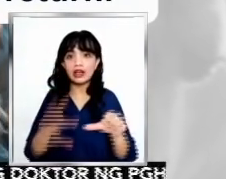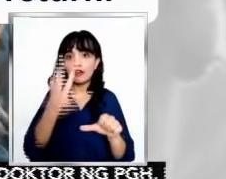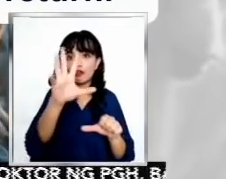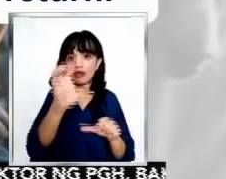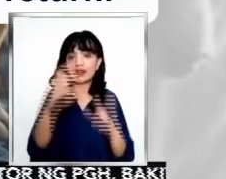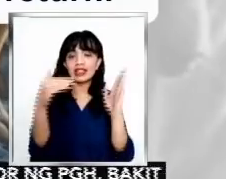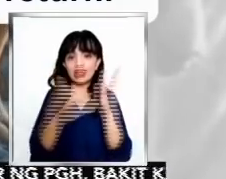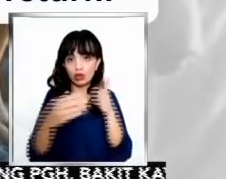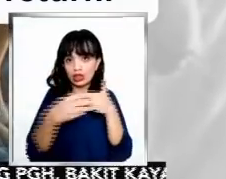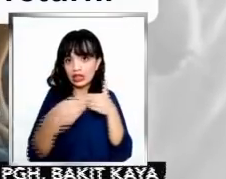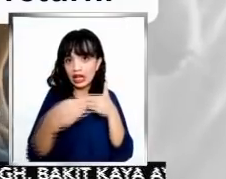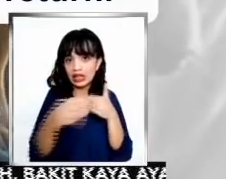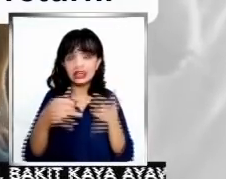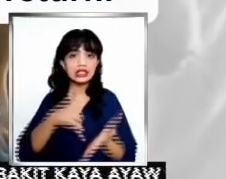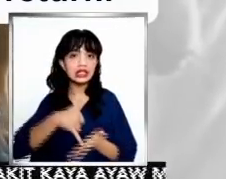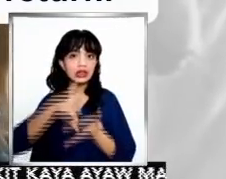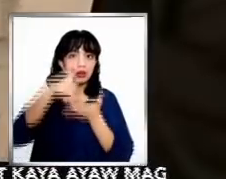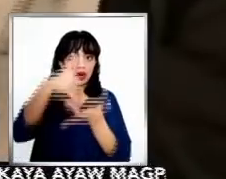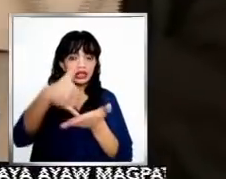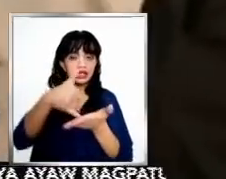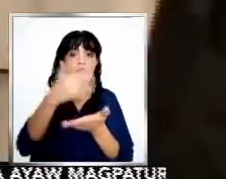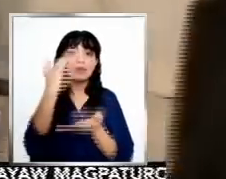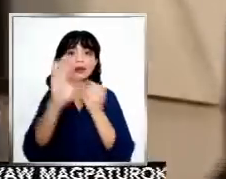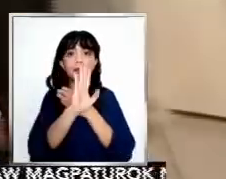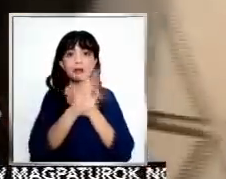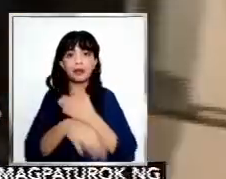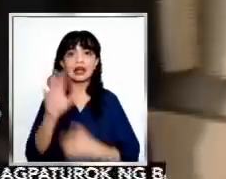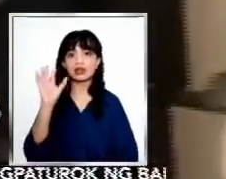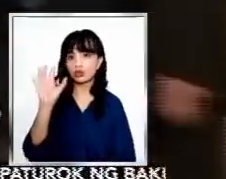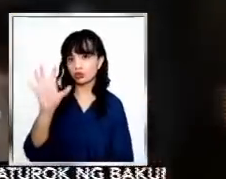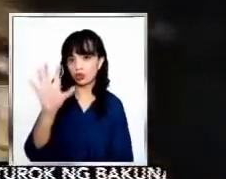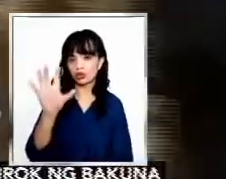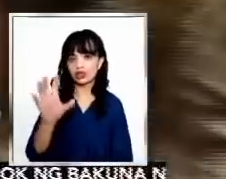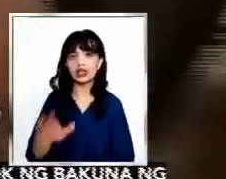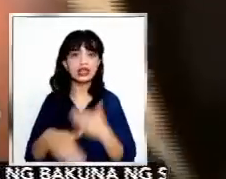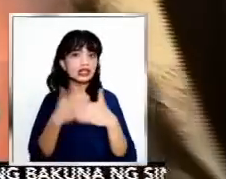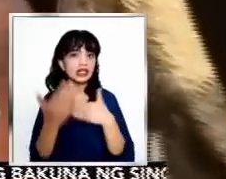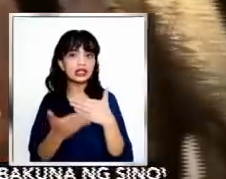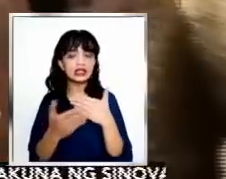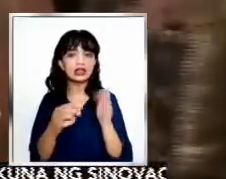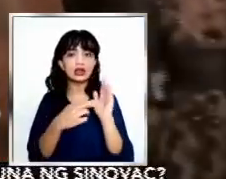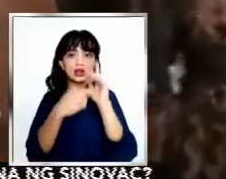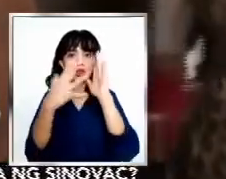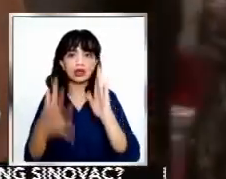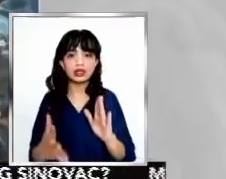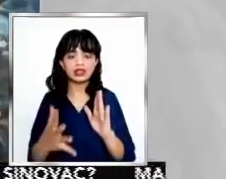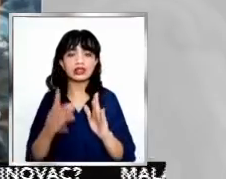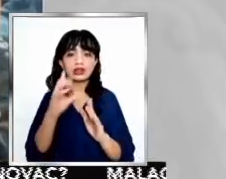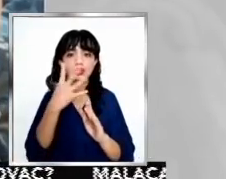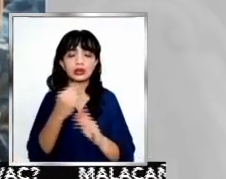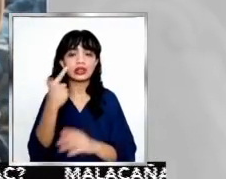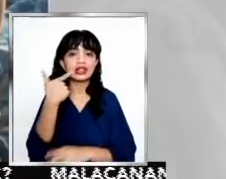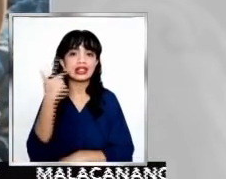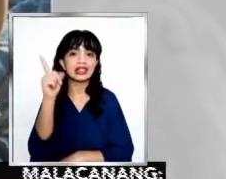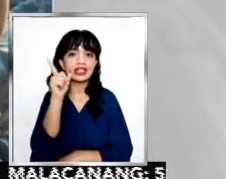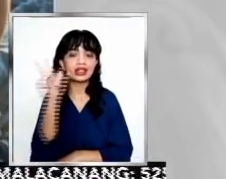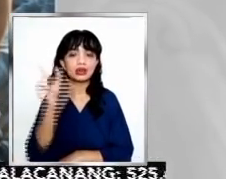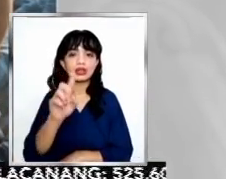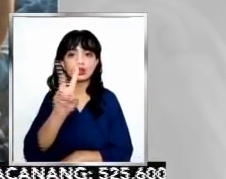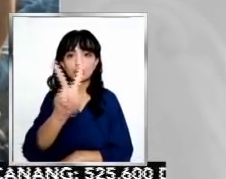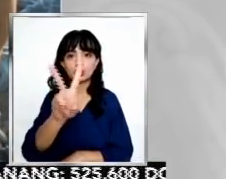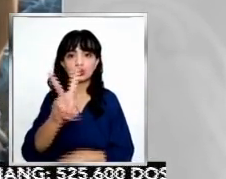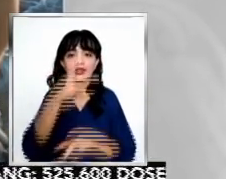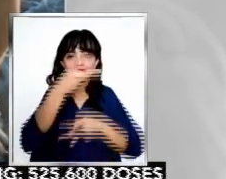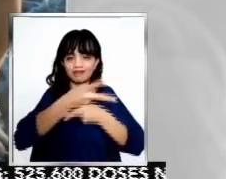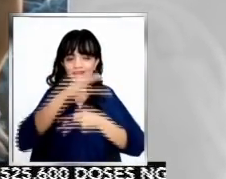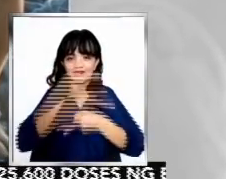$500,000 reward para maibalik ang mga ito. Hawak na ng mga representative ng multi-awarded singer-actress ang dalawang alaga. Hindi